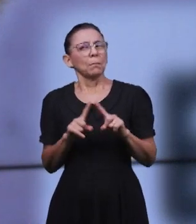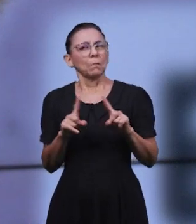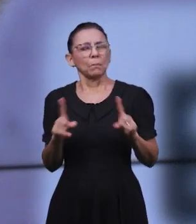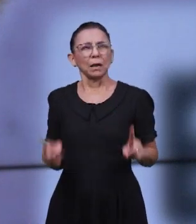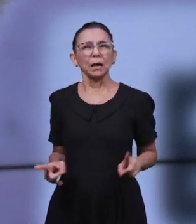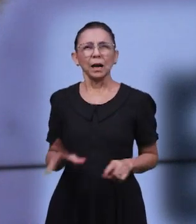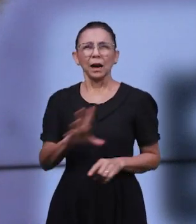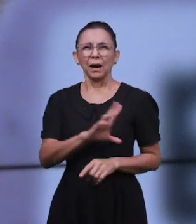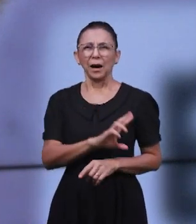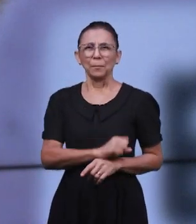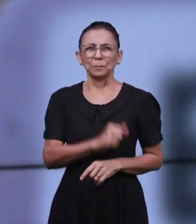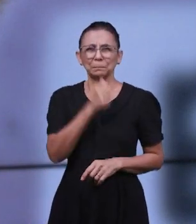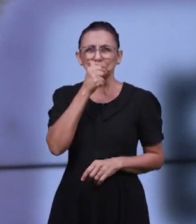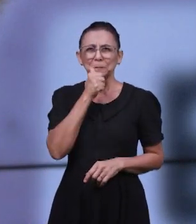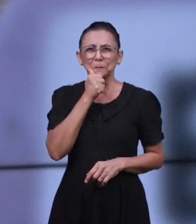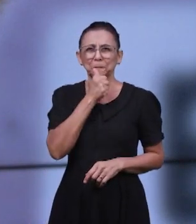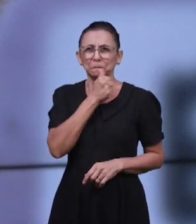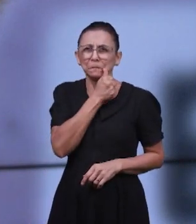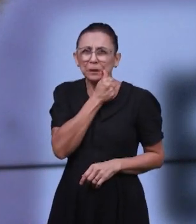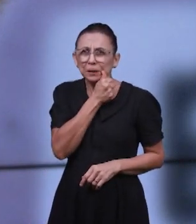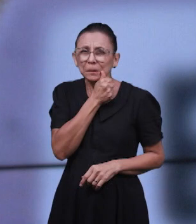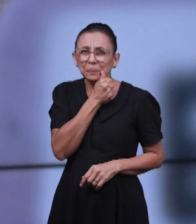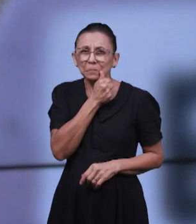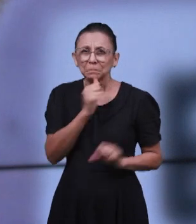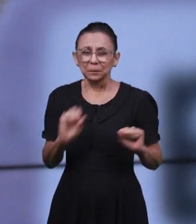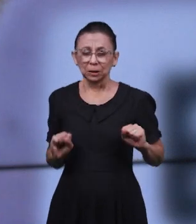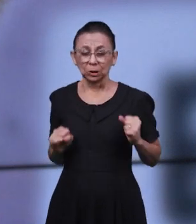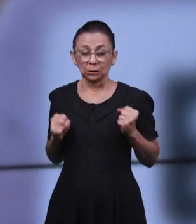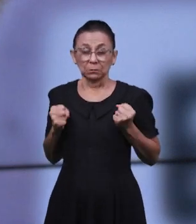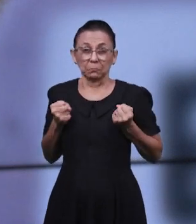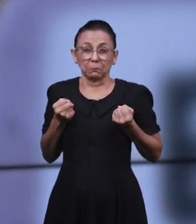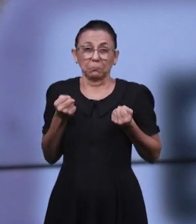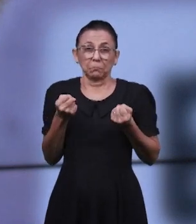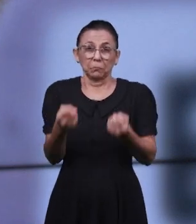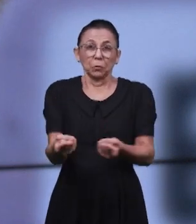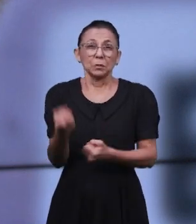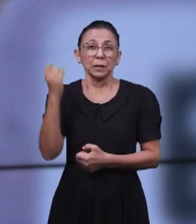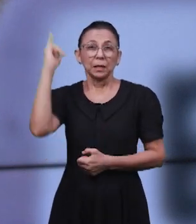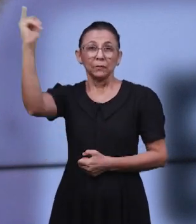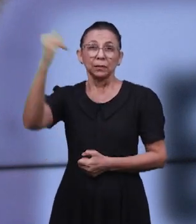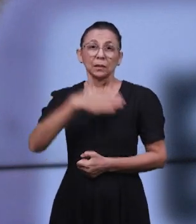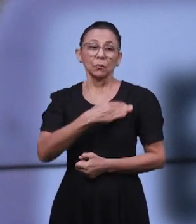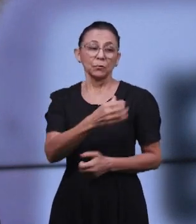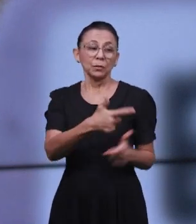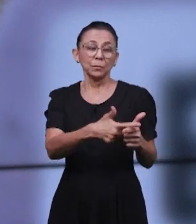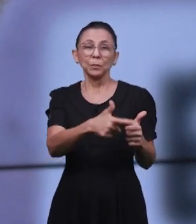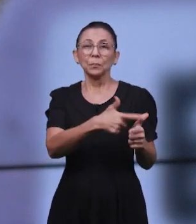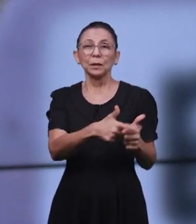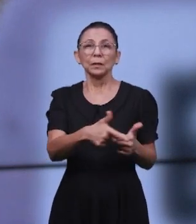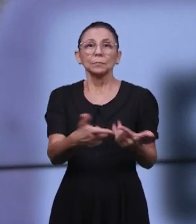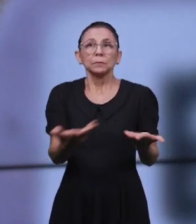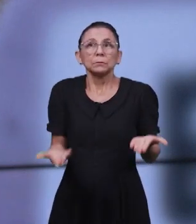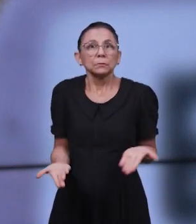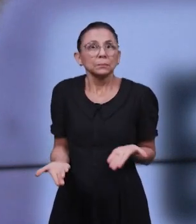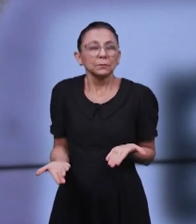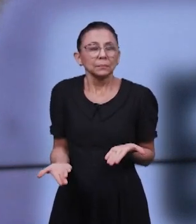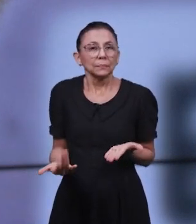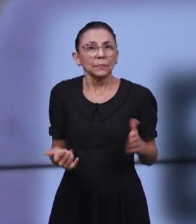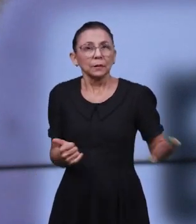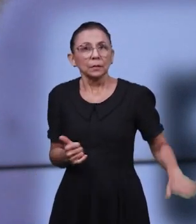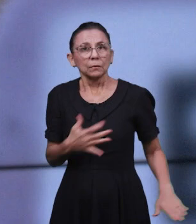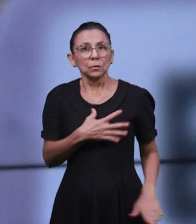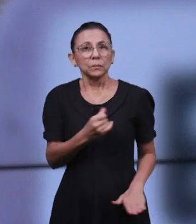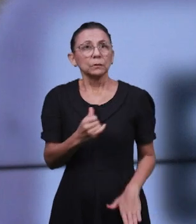sacrifice, soupe et protection, et ils font des efforts pour les épargner de problèmes. Dans ce contexte, les enfants